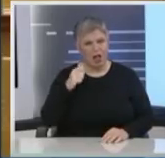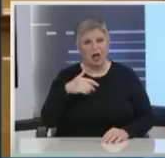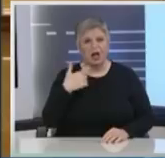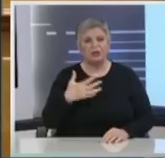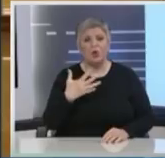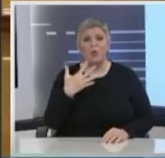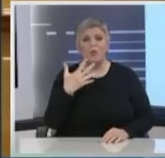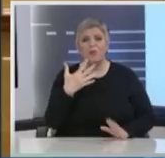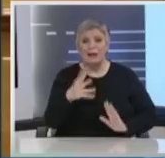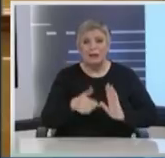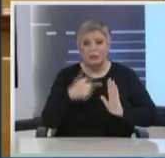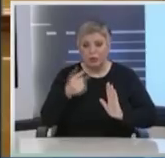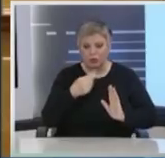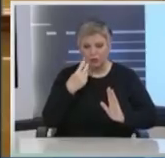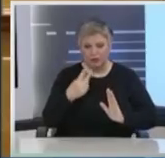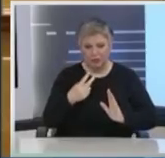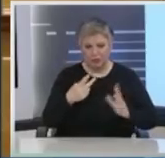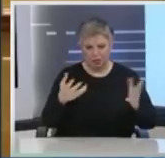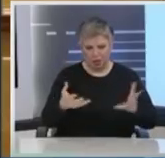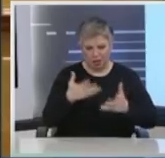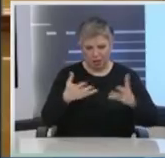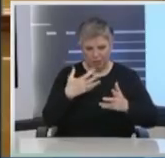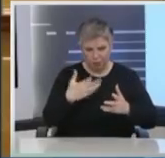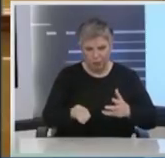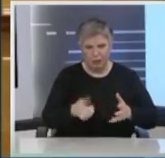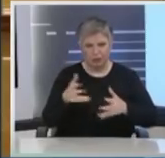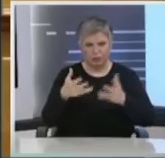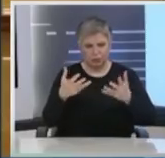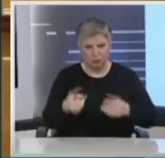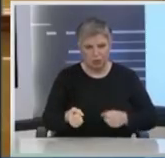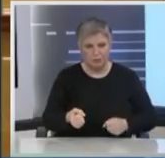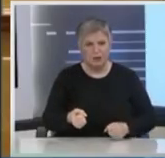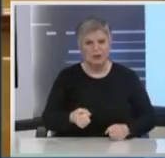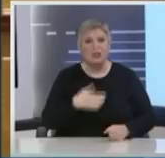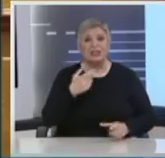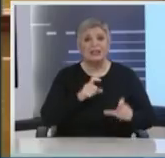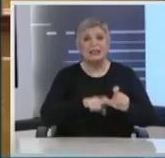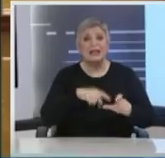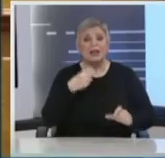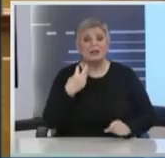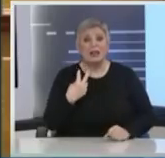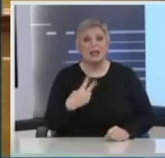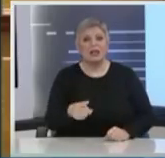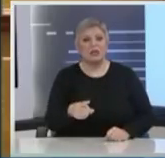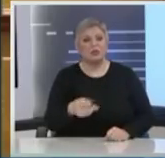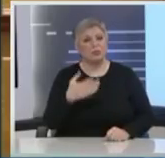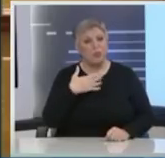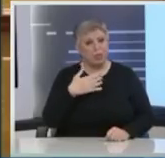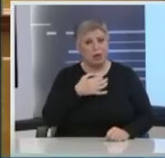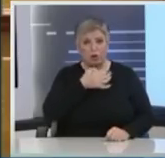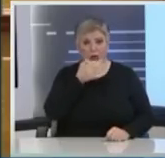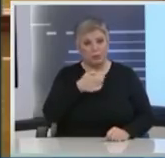σκάνδαλα. Οι εταιρείες και φυγόδικος. Οι εταιρείες του κυρίου Γρυβαία, θα θυμίσω σε παλιότερους